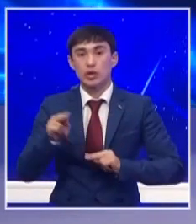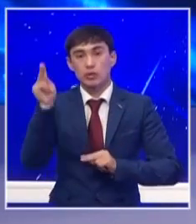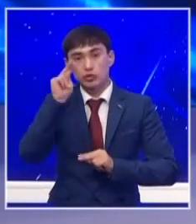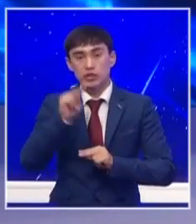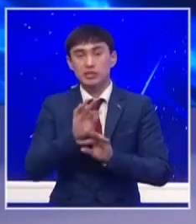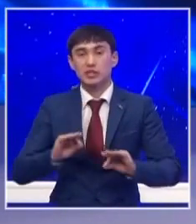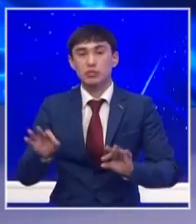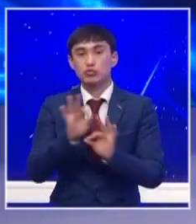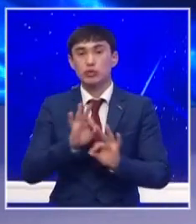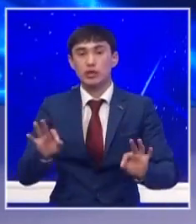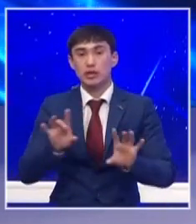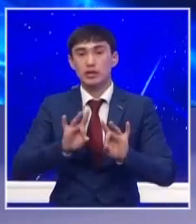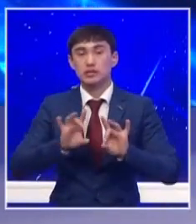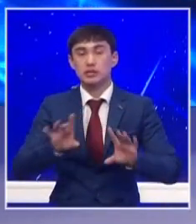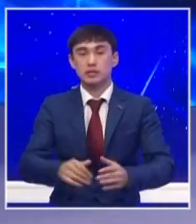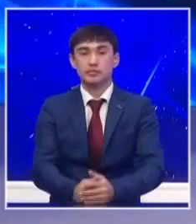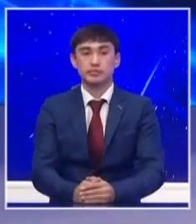музыкальному искусству